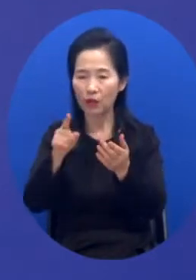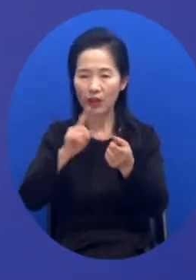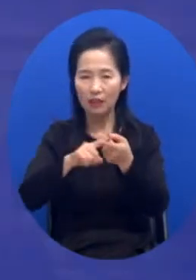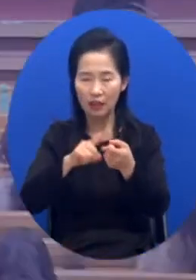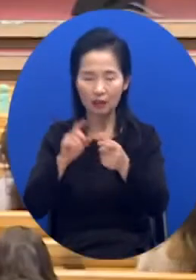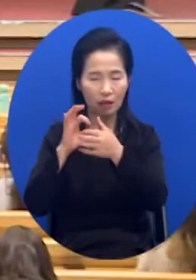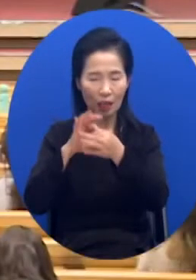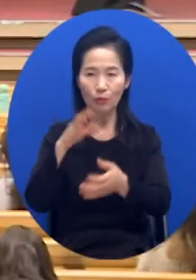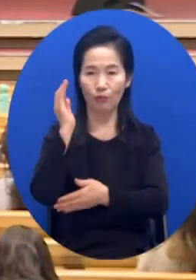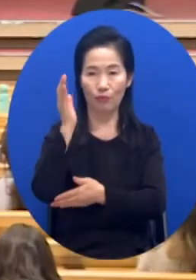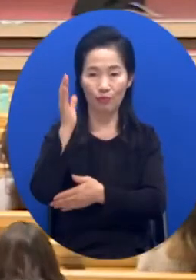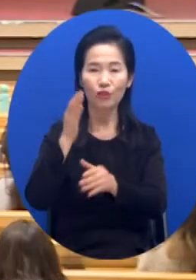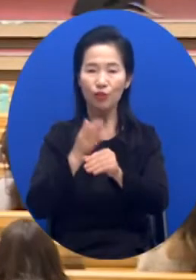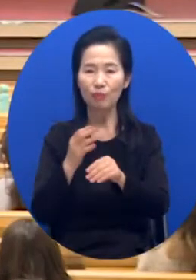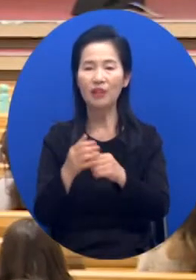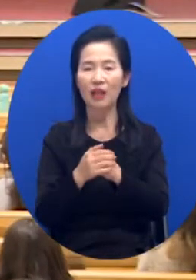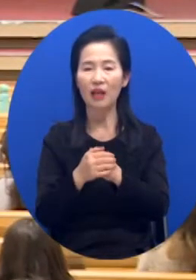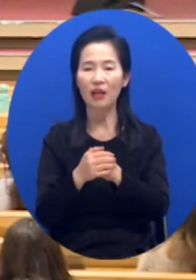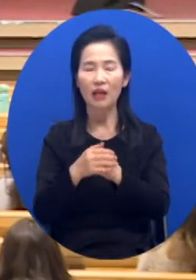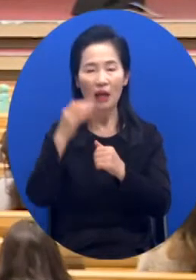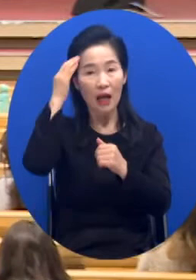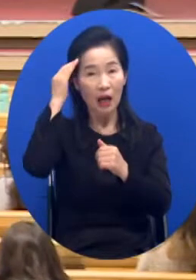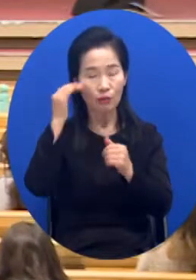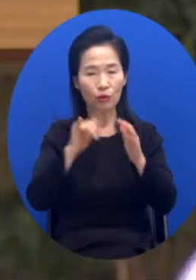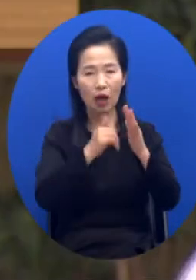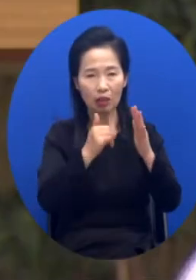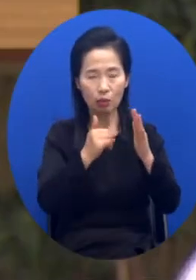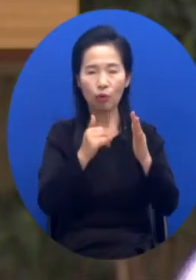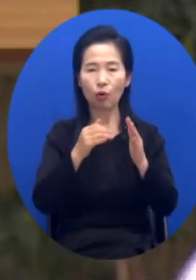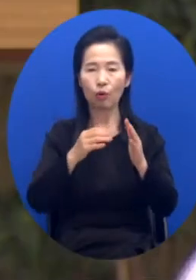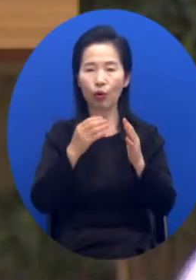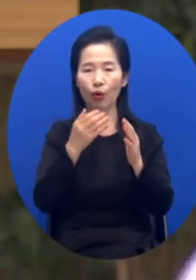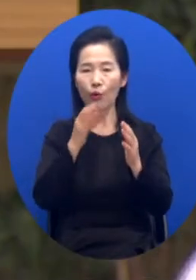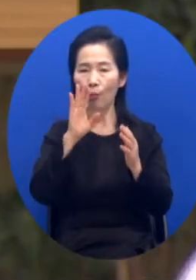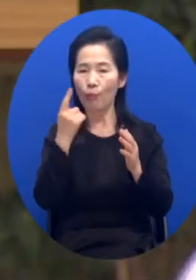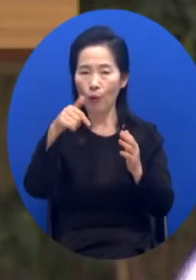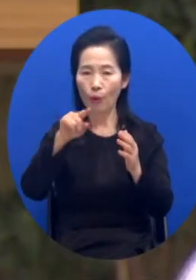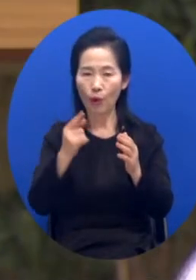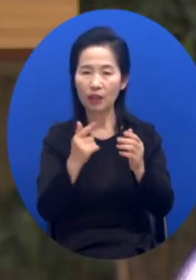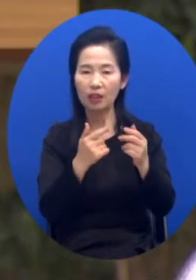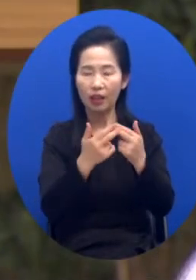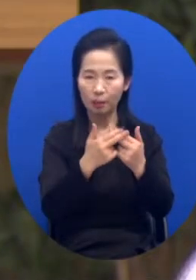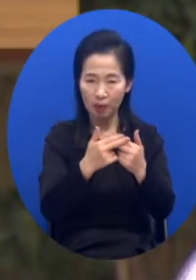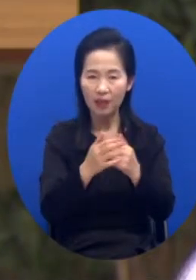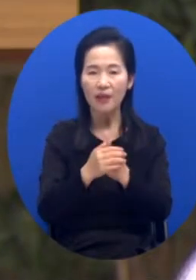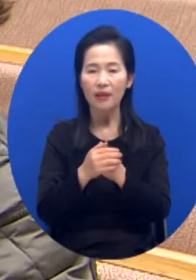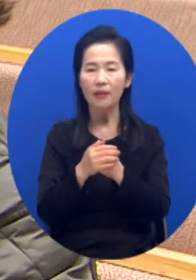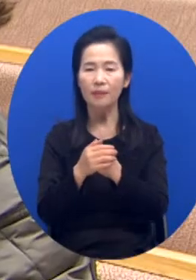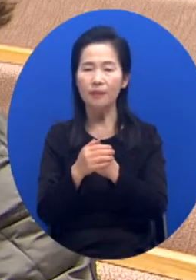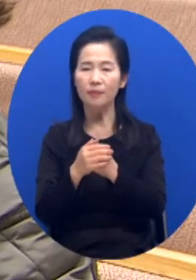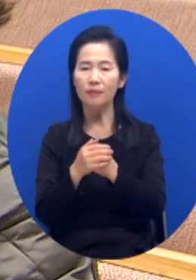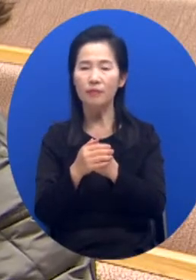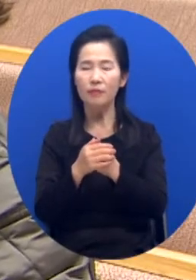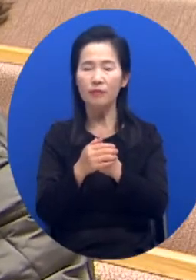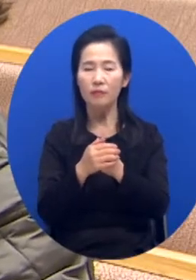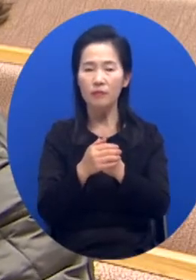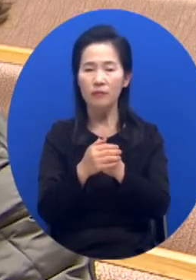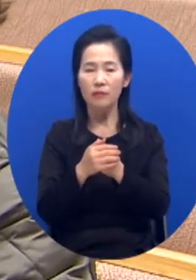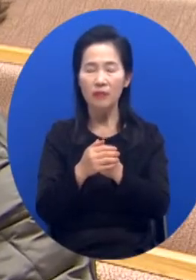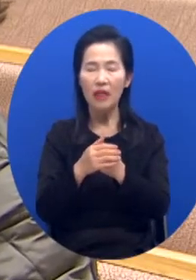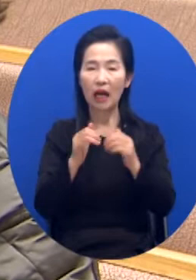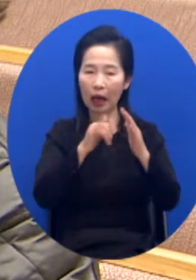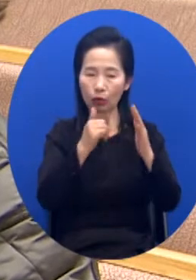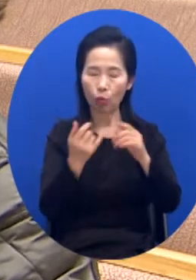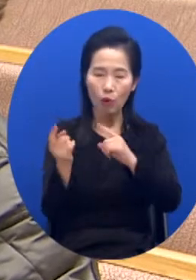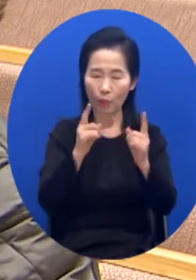있습니다 한국 가족 보관 협회 대표 김지원 교수를 초청해 열린 이번 아카데미에서는 가족 회복을